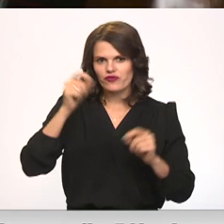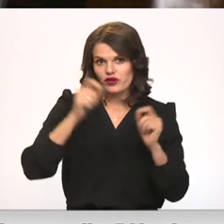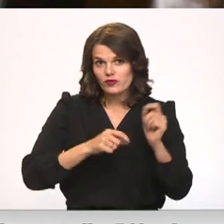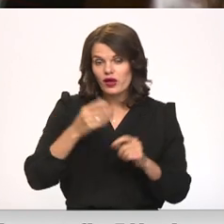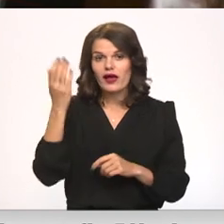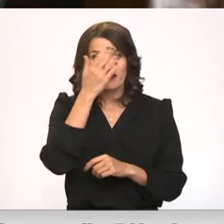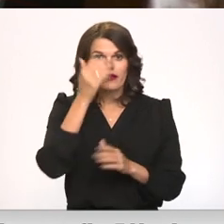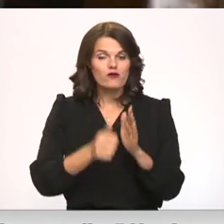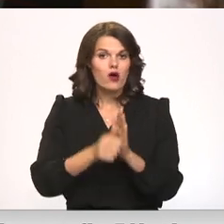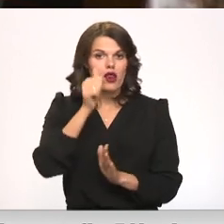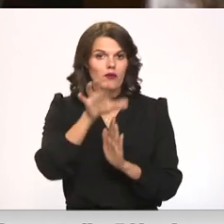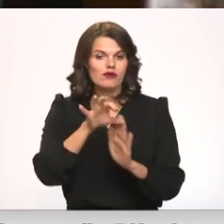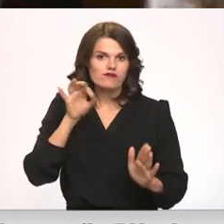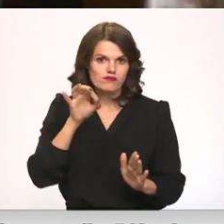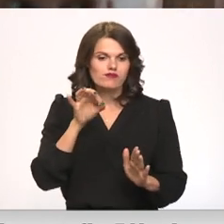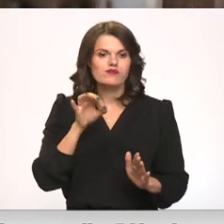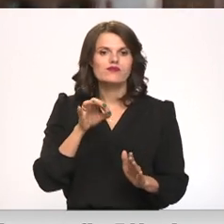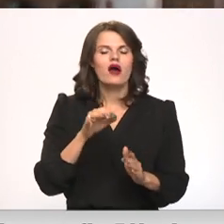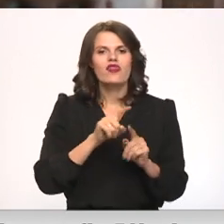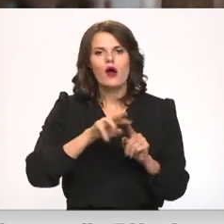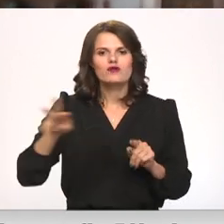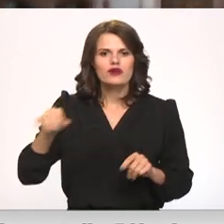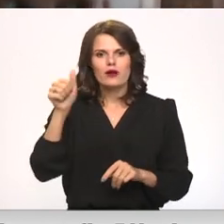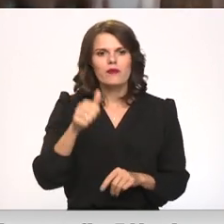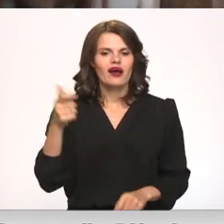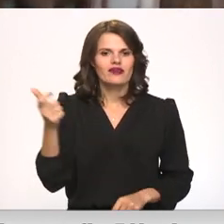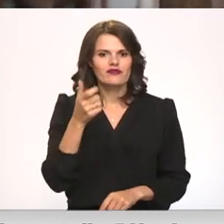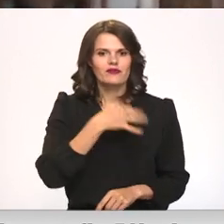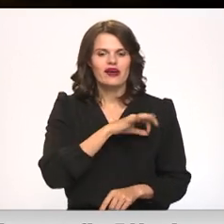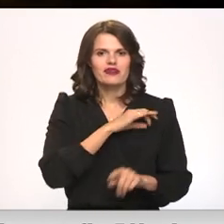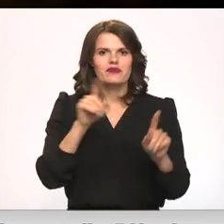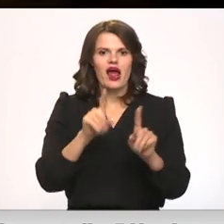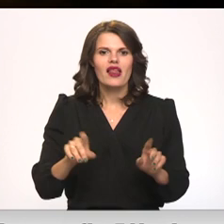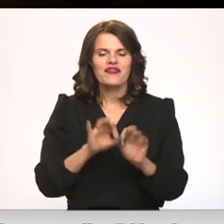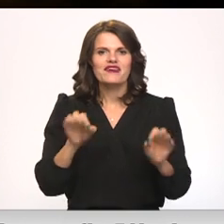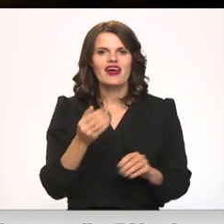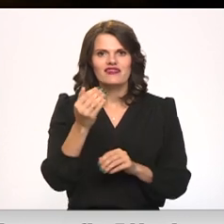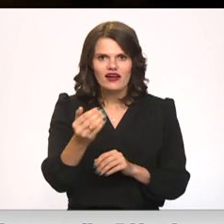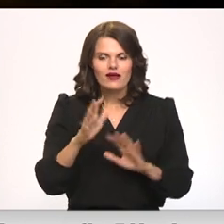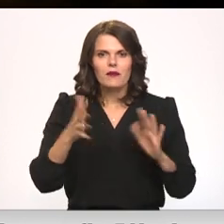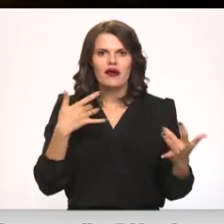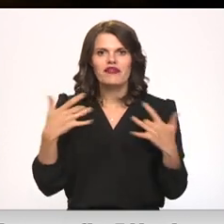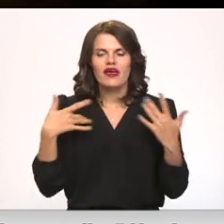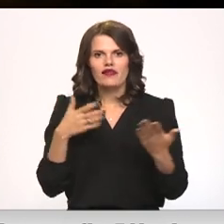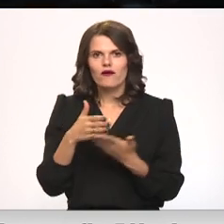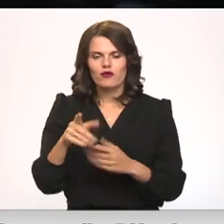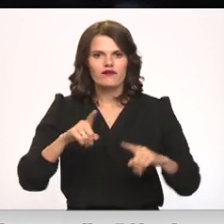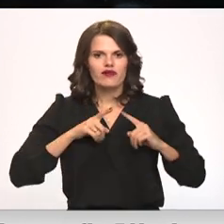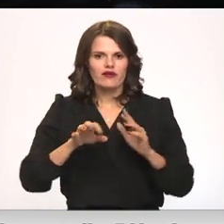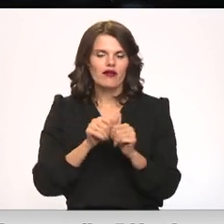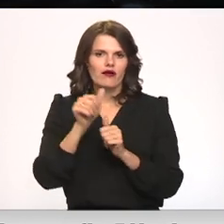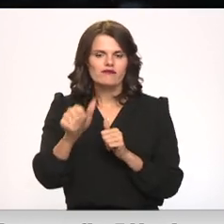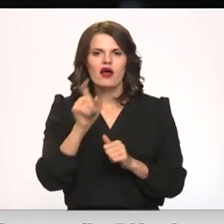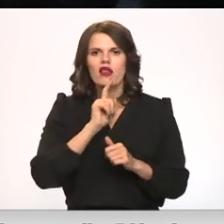par labāko skatītāju atzinuši daudzsērija mākslas filmu Krimināliet iesācējiem, bet teātra nozarē finālam izvirzīta